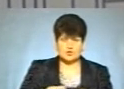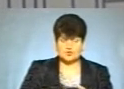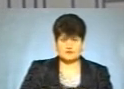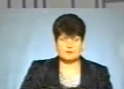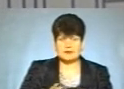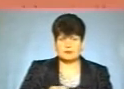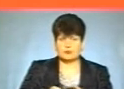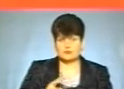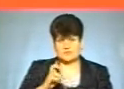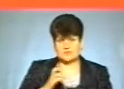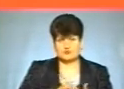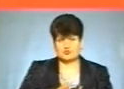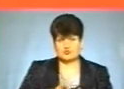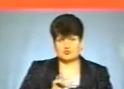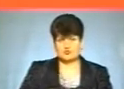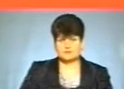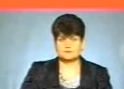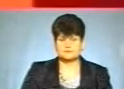не побудуємо державну службу.